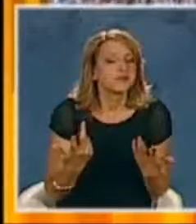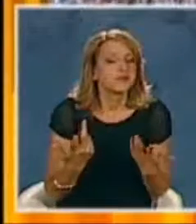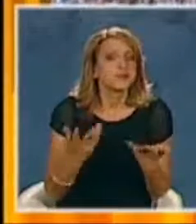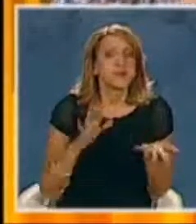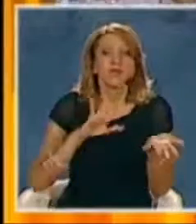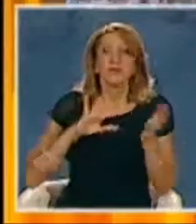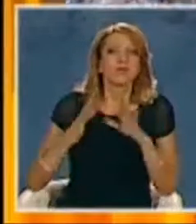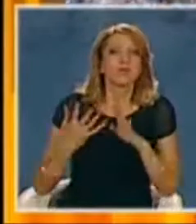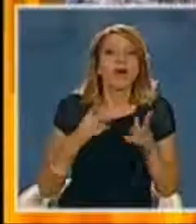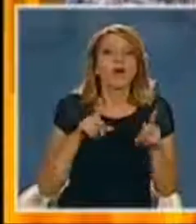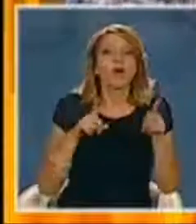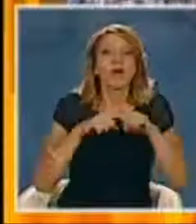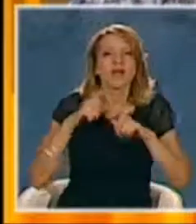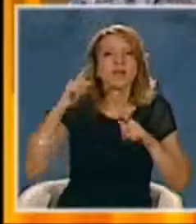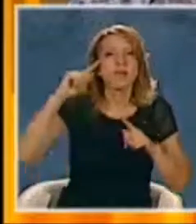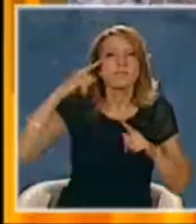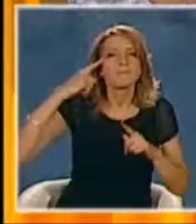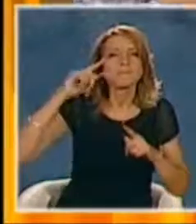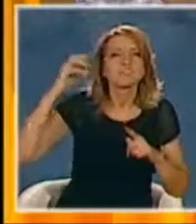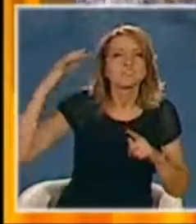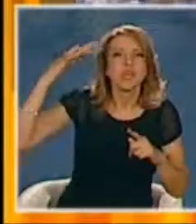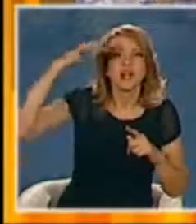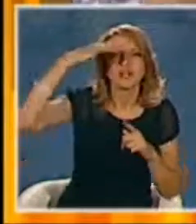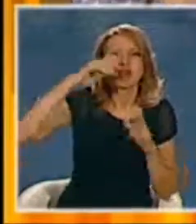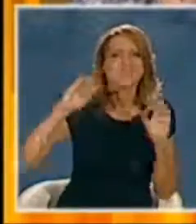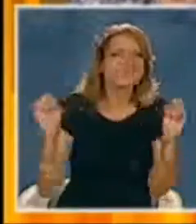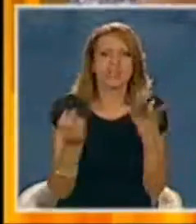понякога е като форма мисъл. Все едно,